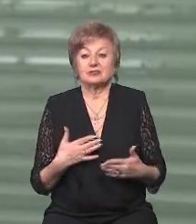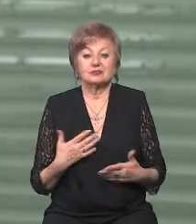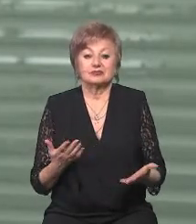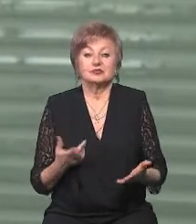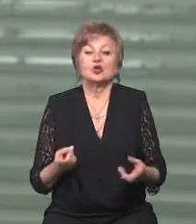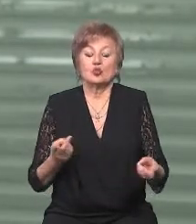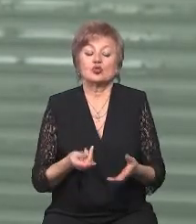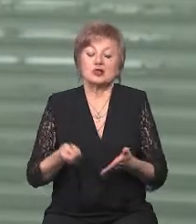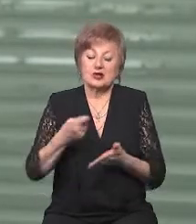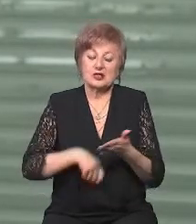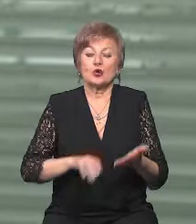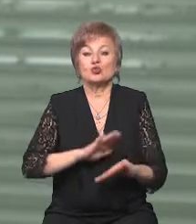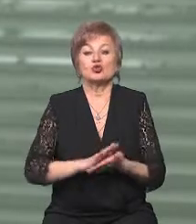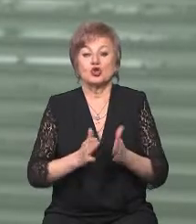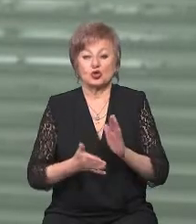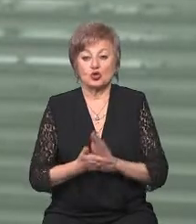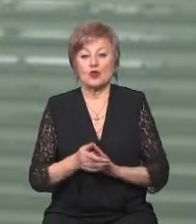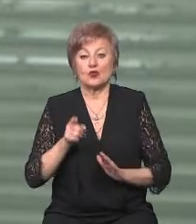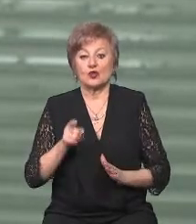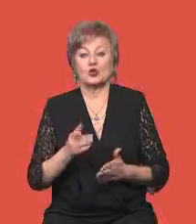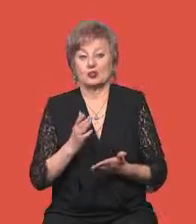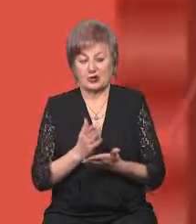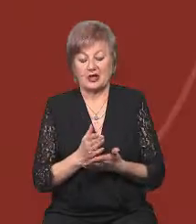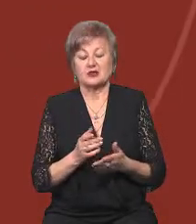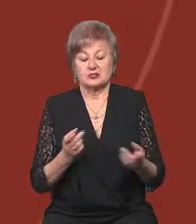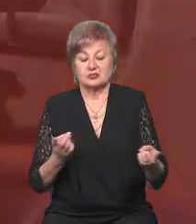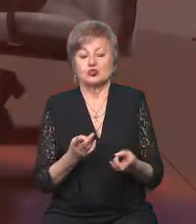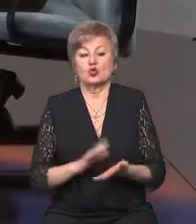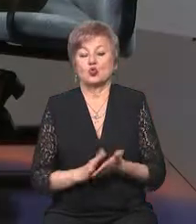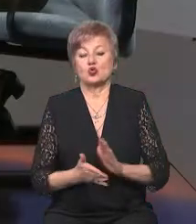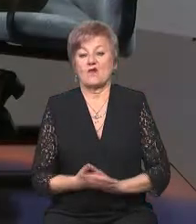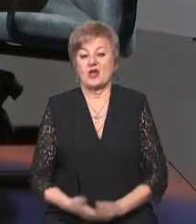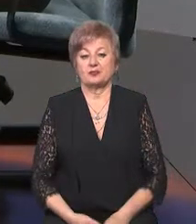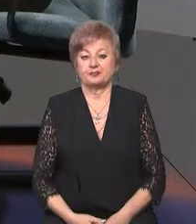заключить з нами договори, тому що там є теж певні вимоги.